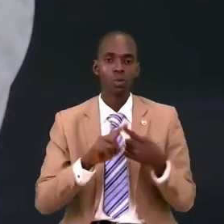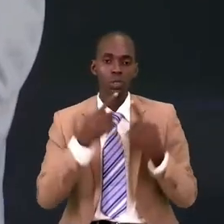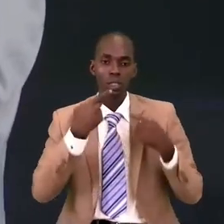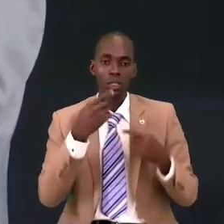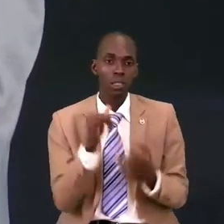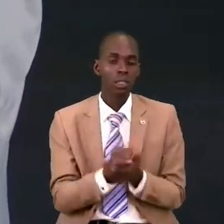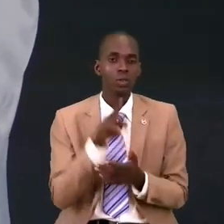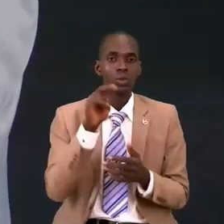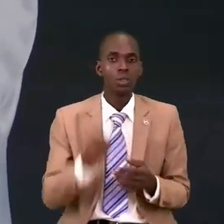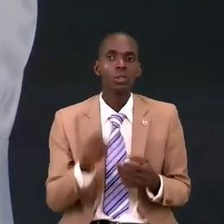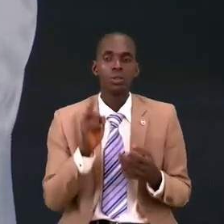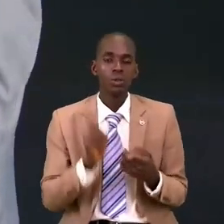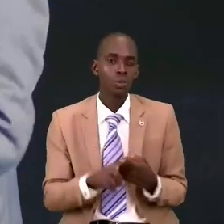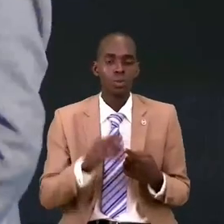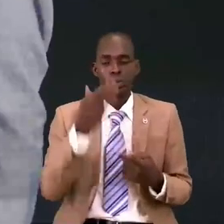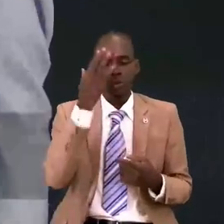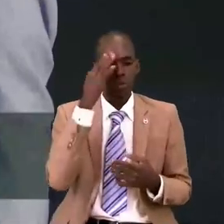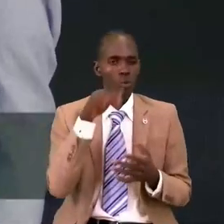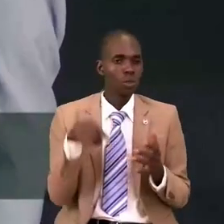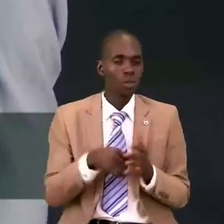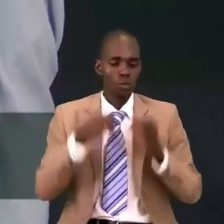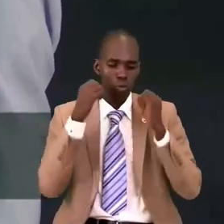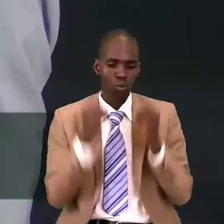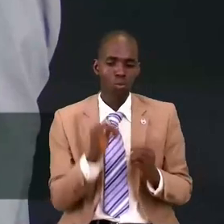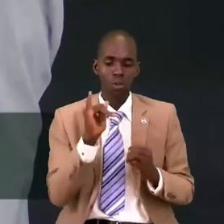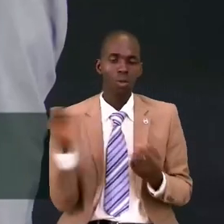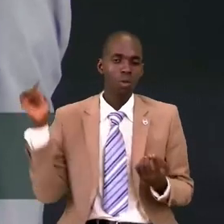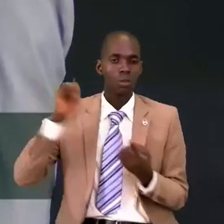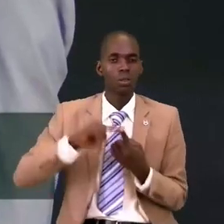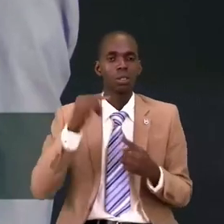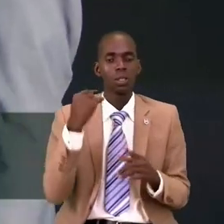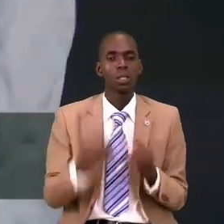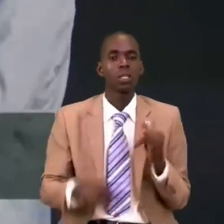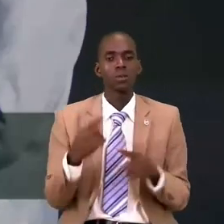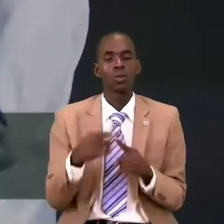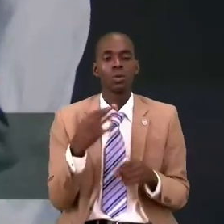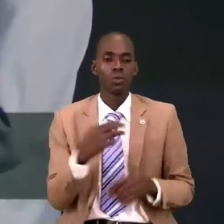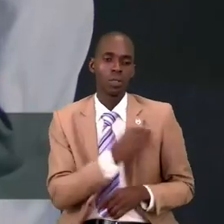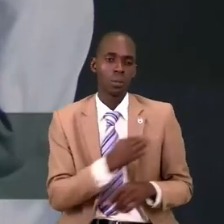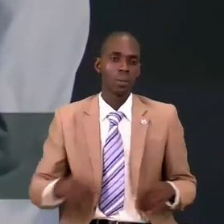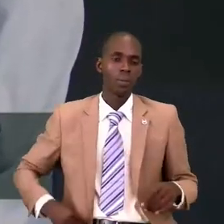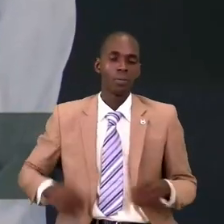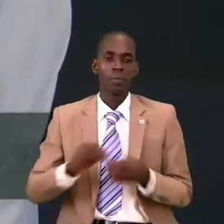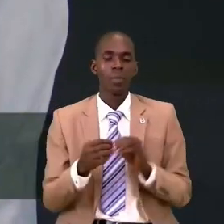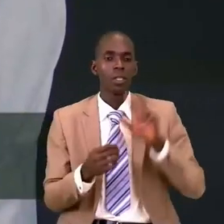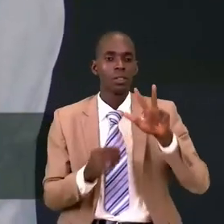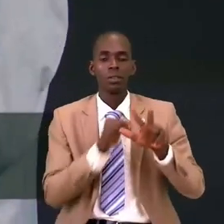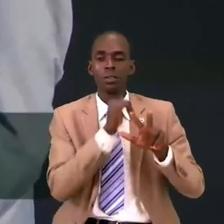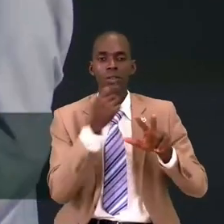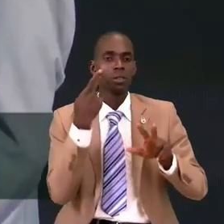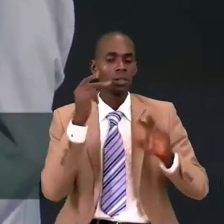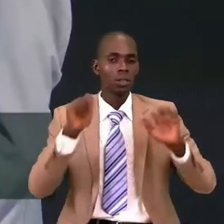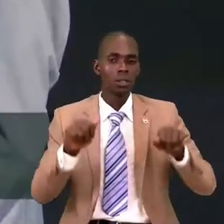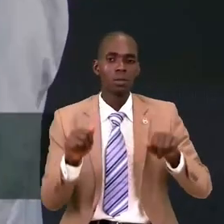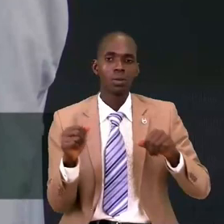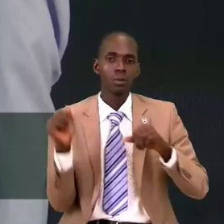du Messie. Troisième point, la conquête invincible grâce à la loyauté des hommes. Vous